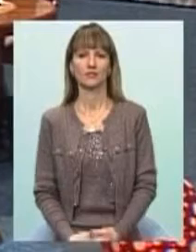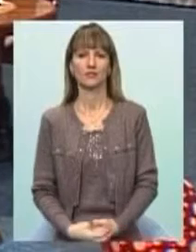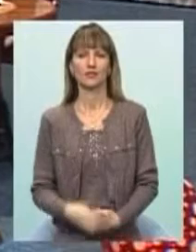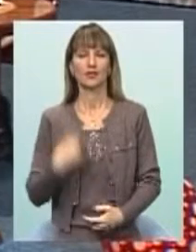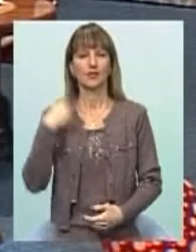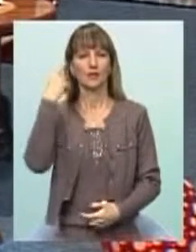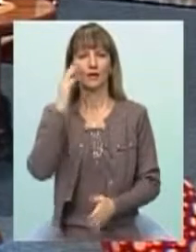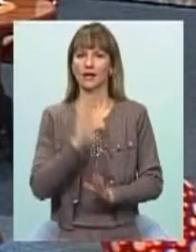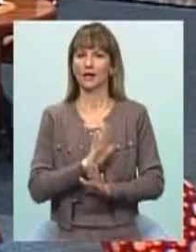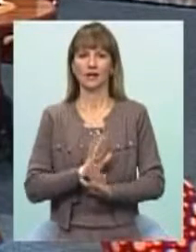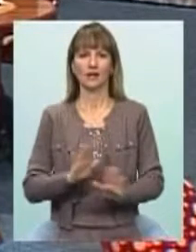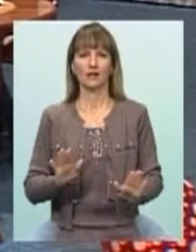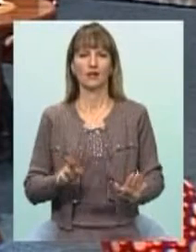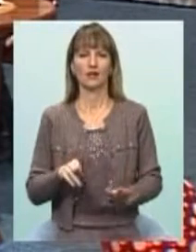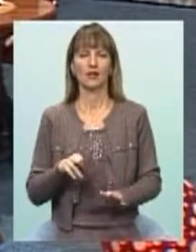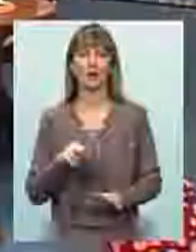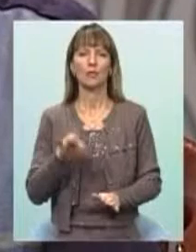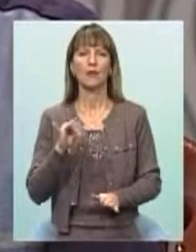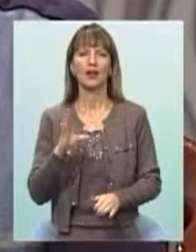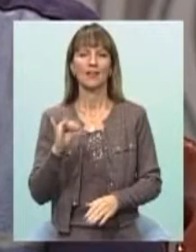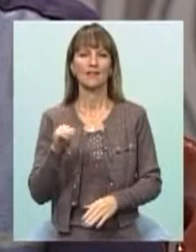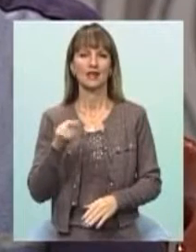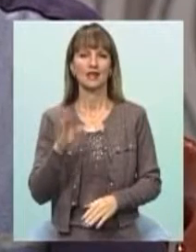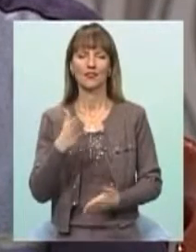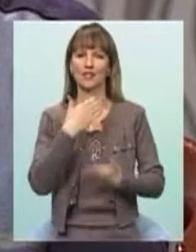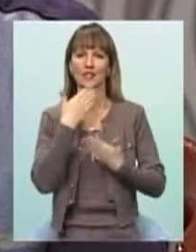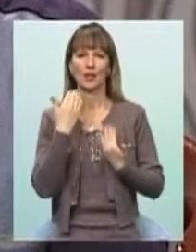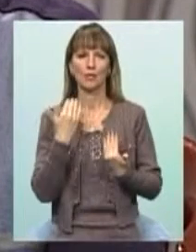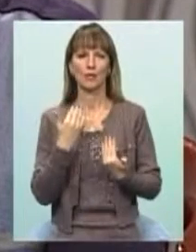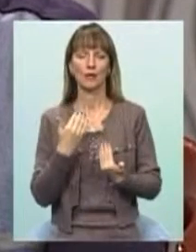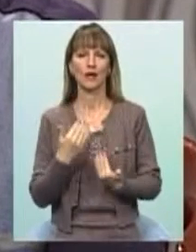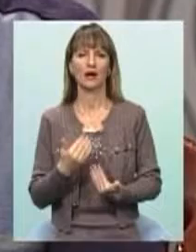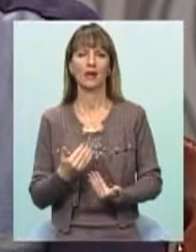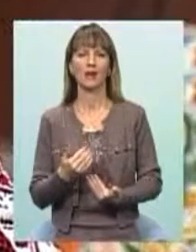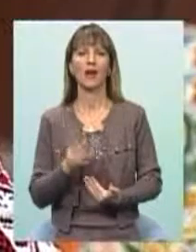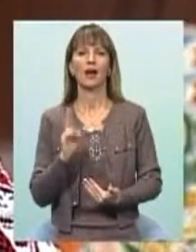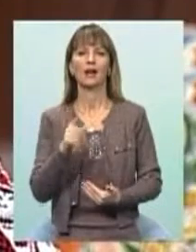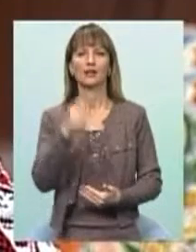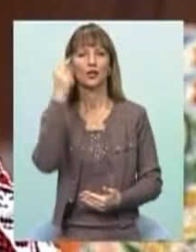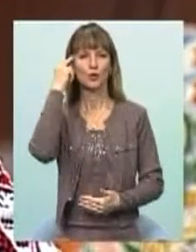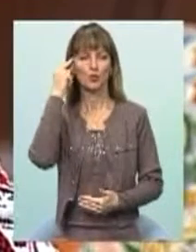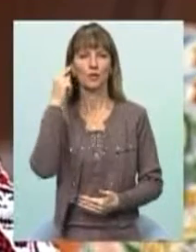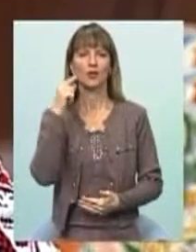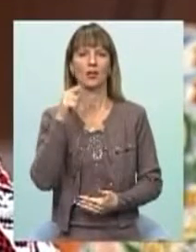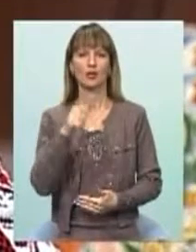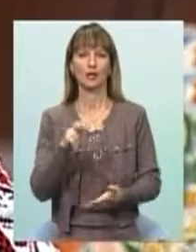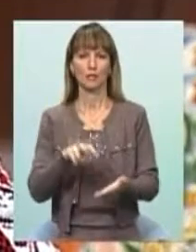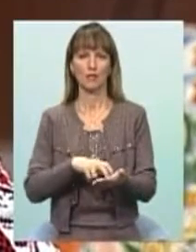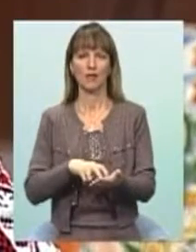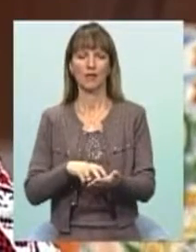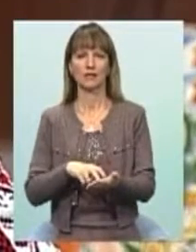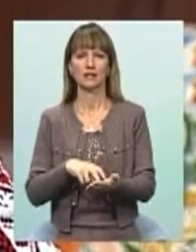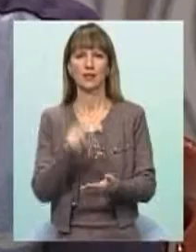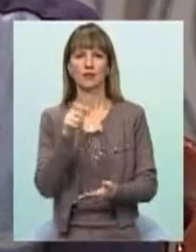Ні, тому що привидів вже не буває. А хто вірив в привидів? Як ти думаєш, вони дуже бояться цих